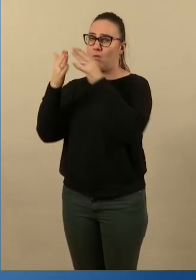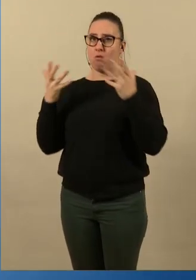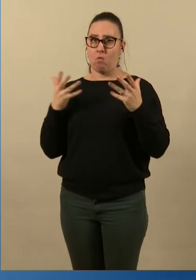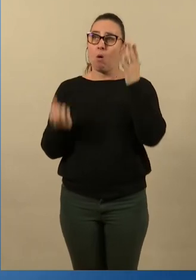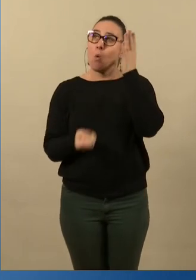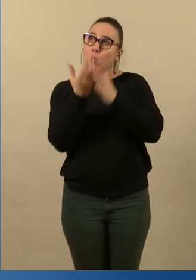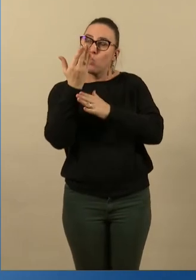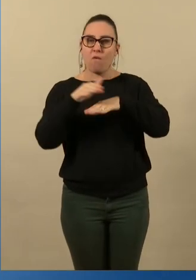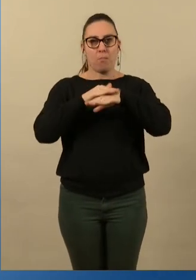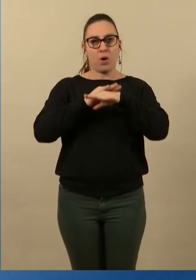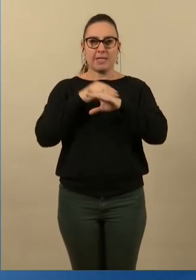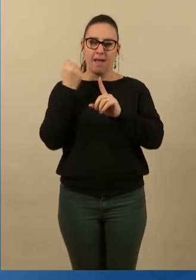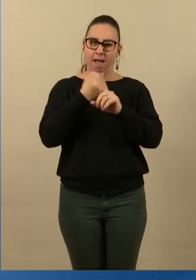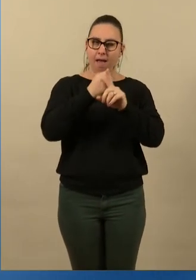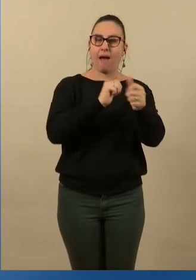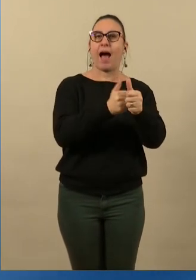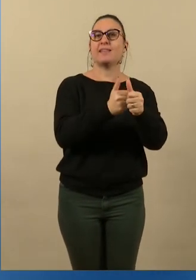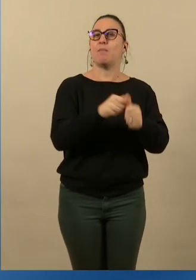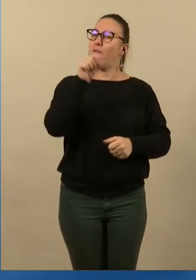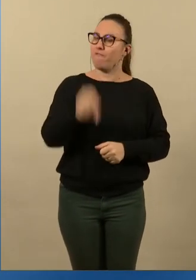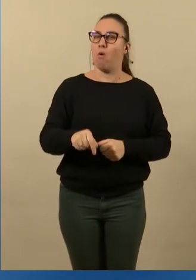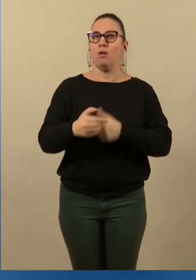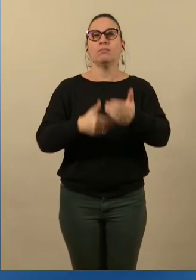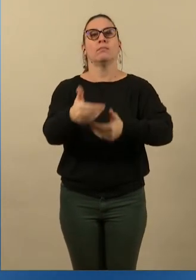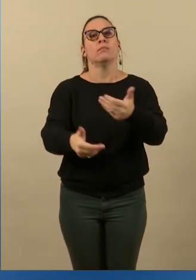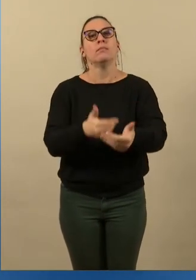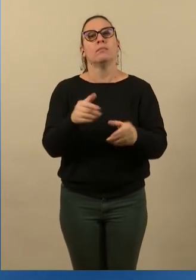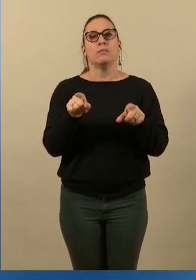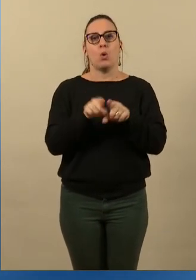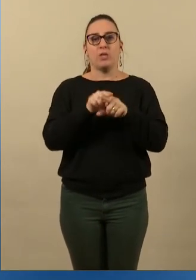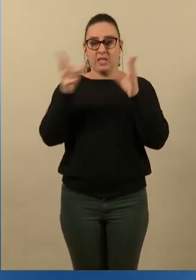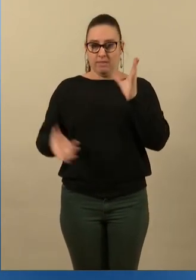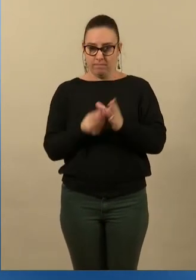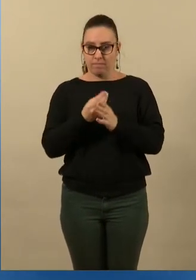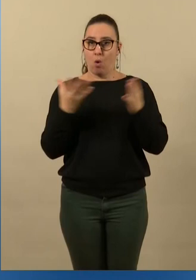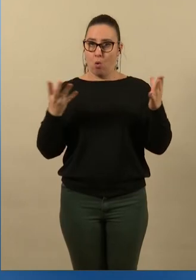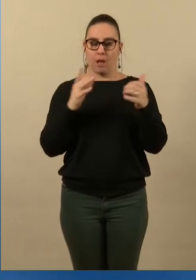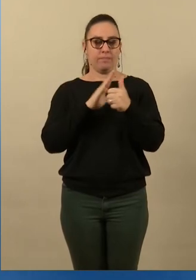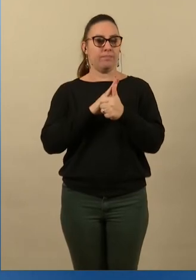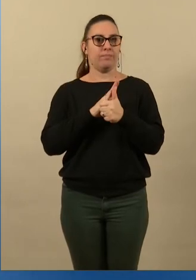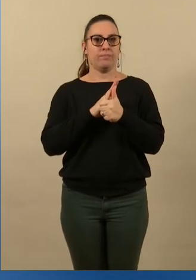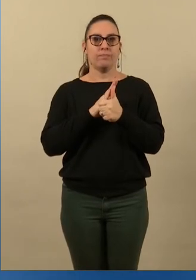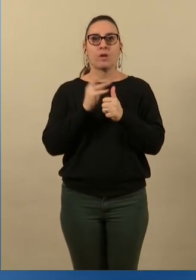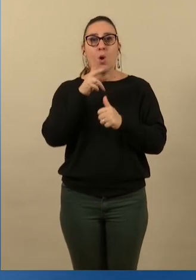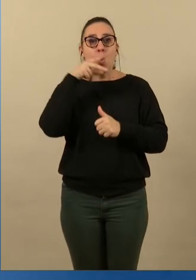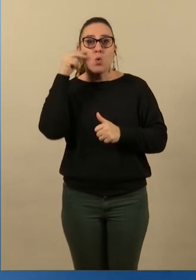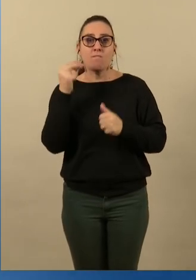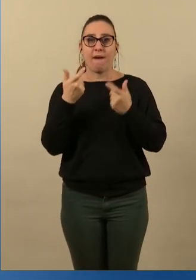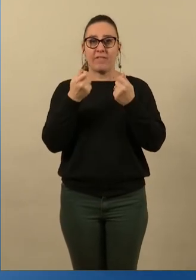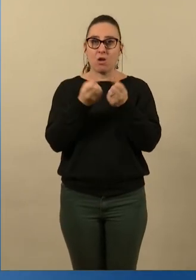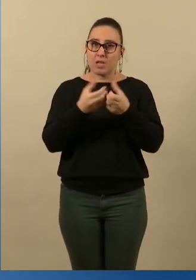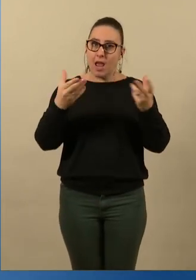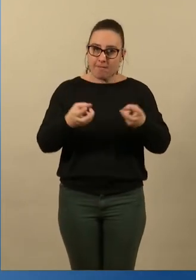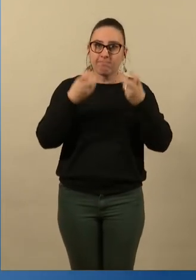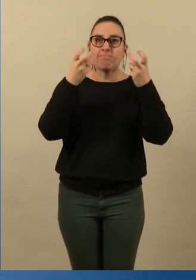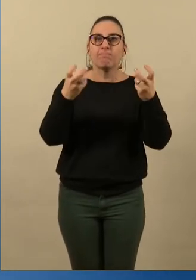politique de lutte contre le harcèlement scolaire soit menée et intègre notamment une augmentation des moyens humains et financiers